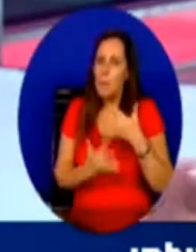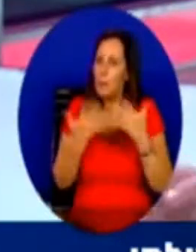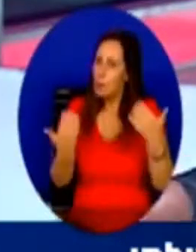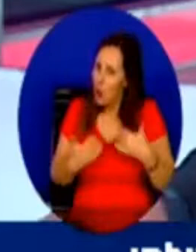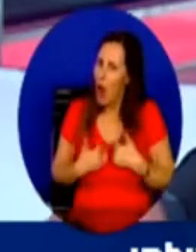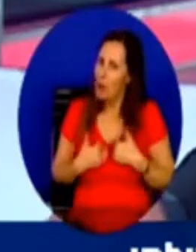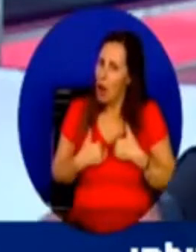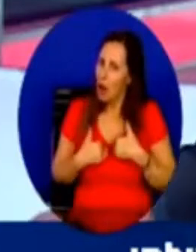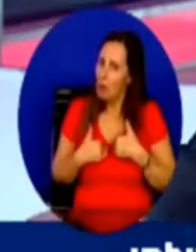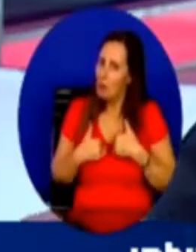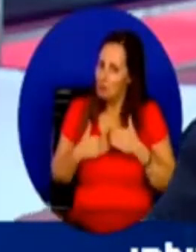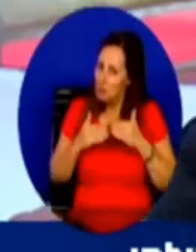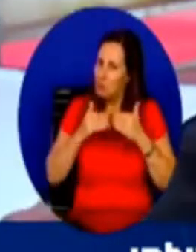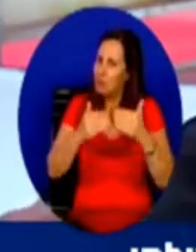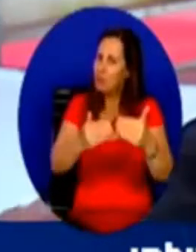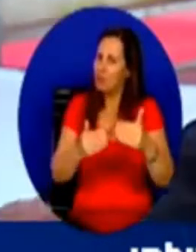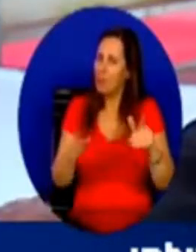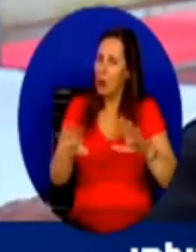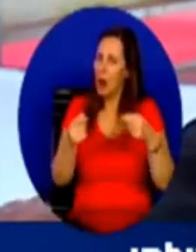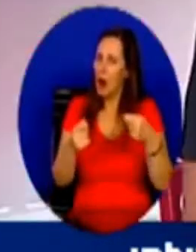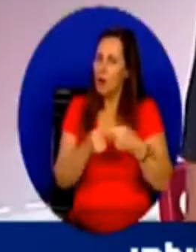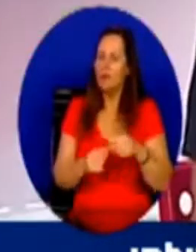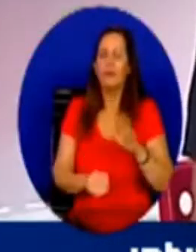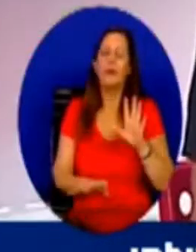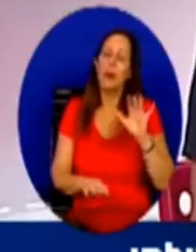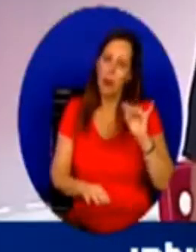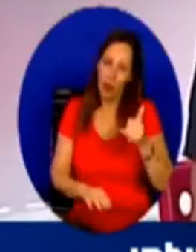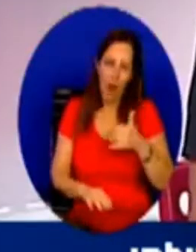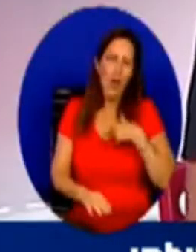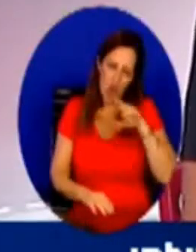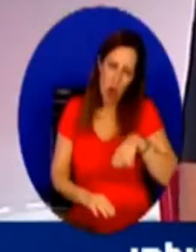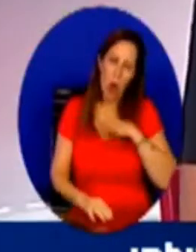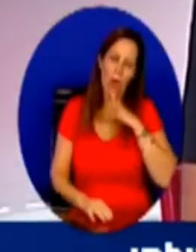שאנחנו מובילים בקטע של התיאור. לגמרי, עם כל הבעיות, עוד פעם, אנחנו לא חפים